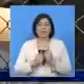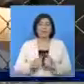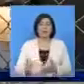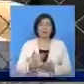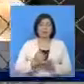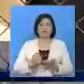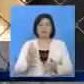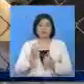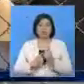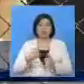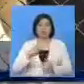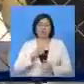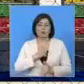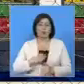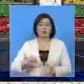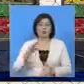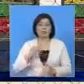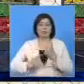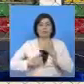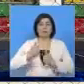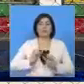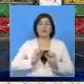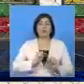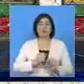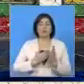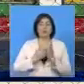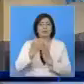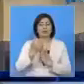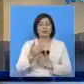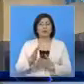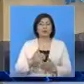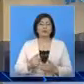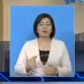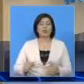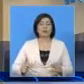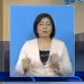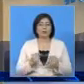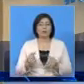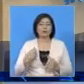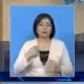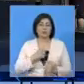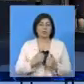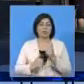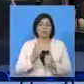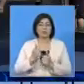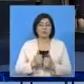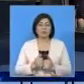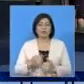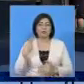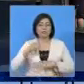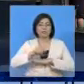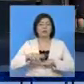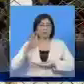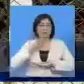жиылды. Олардың әр қайсысы өз аймақтарының намысын қорғап, елдің туын көтеріп жүрген мықтылар. Бұл жолы өзара күш сынасты. Өйткені шет мемлекетте